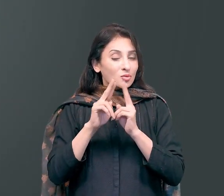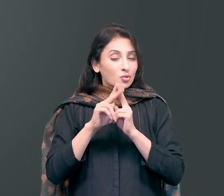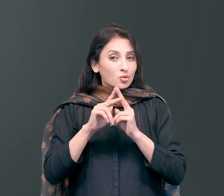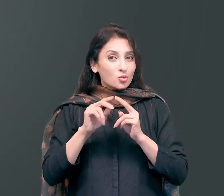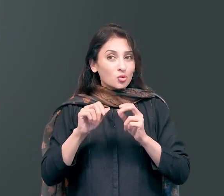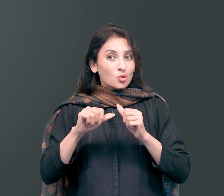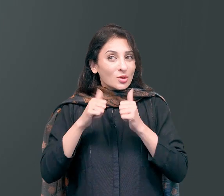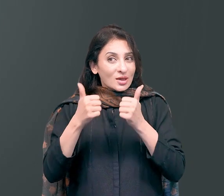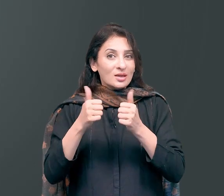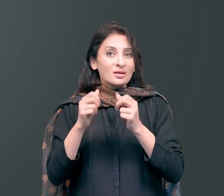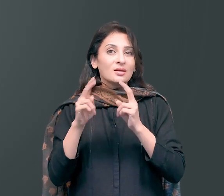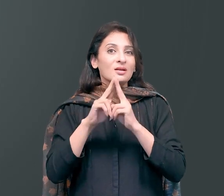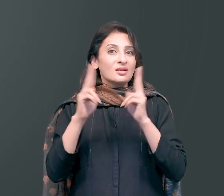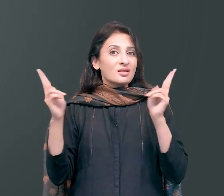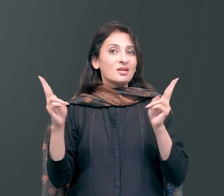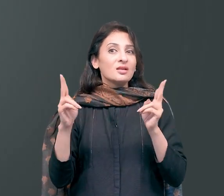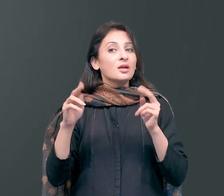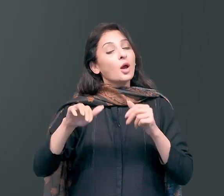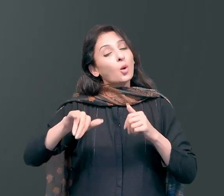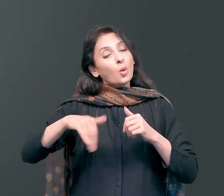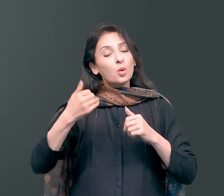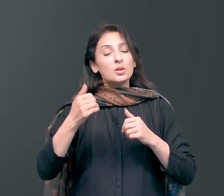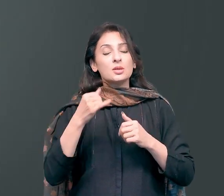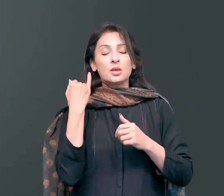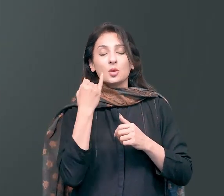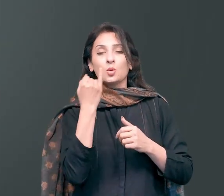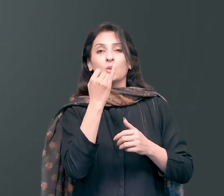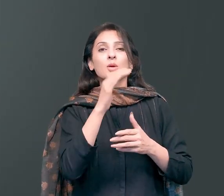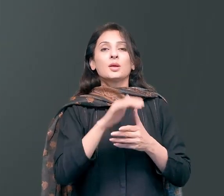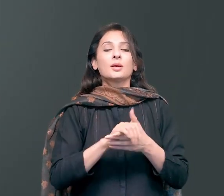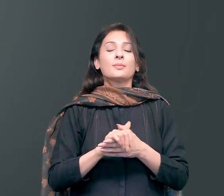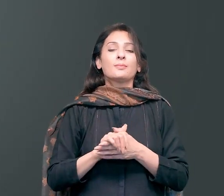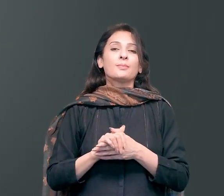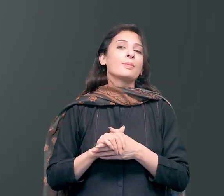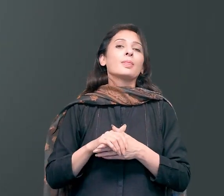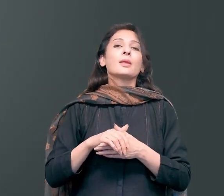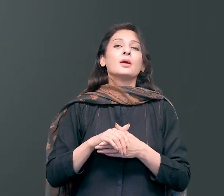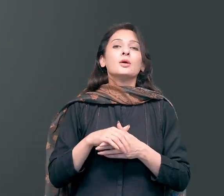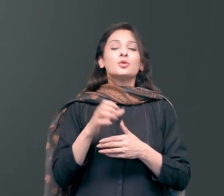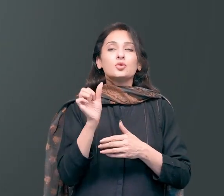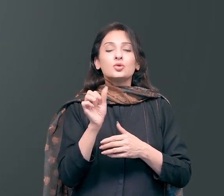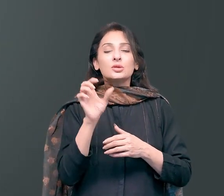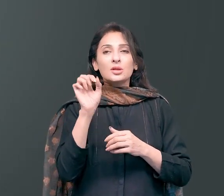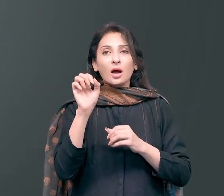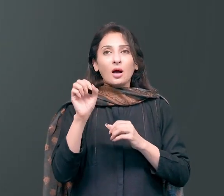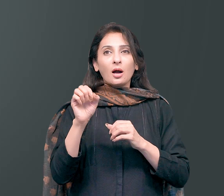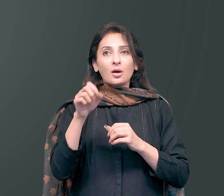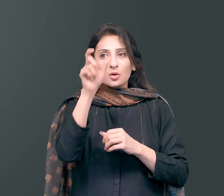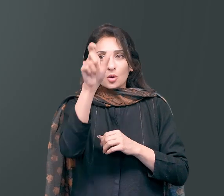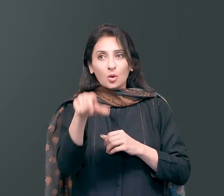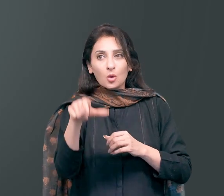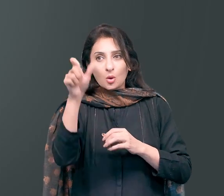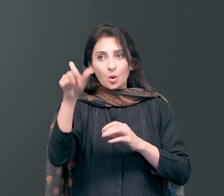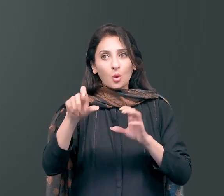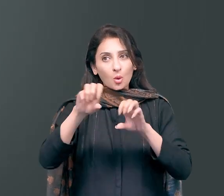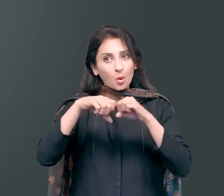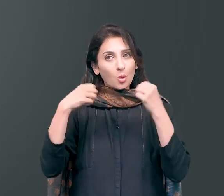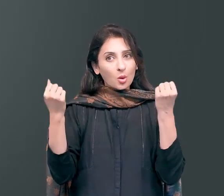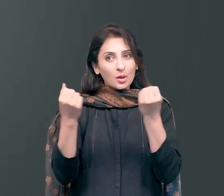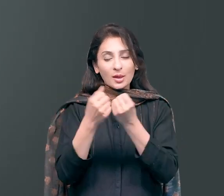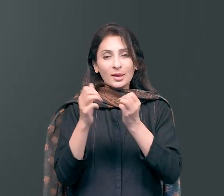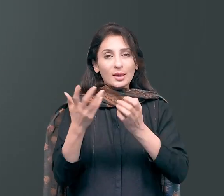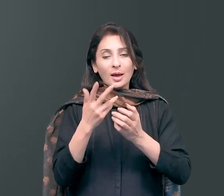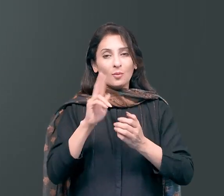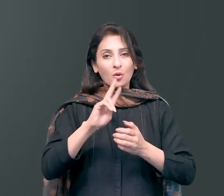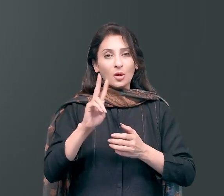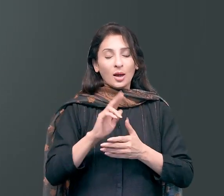کیا کہ نہیں، ہمیں جو علامہ صاحب نے جو تصور پاکستان دیا ہے اس کے تحت ہمیں ایک